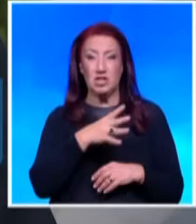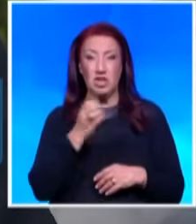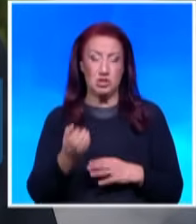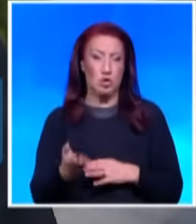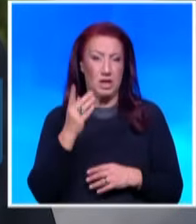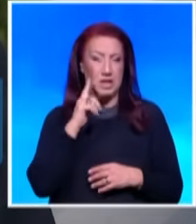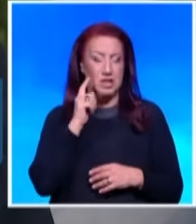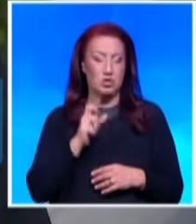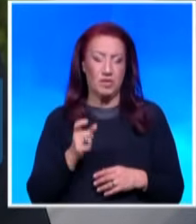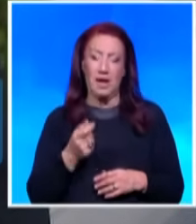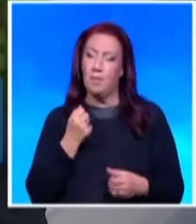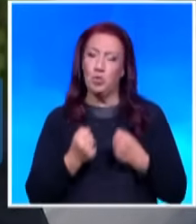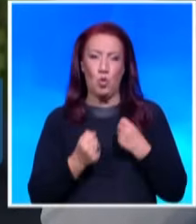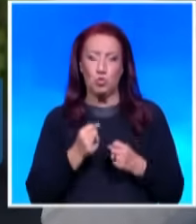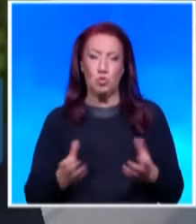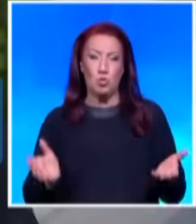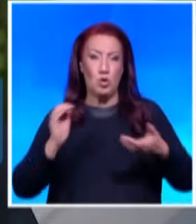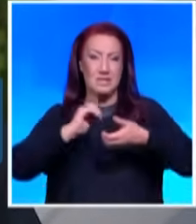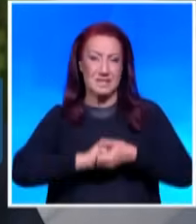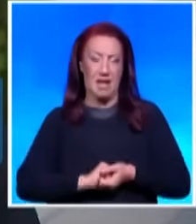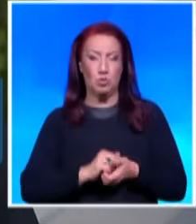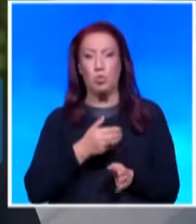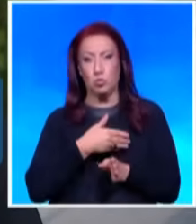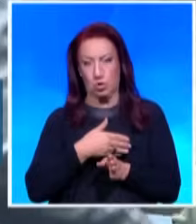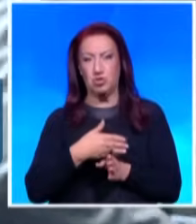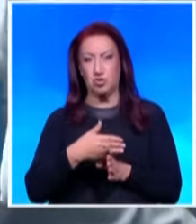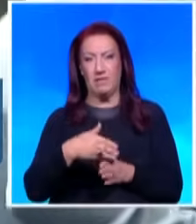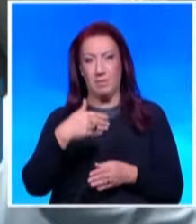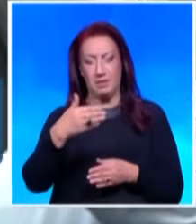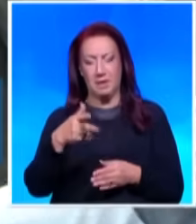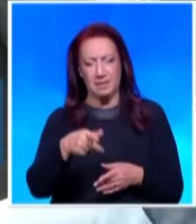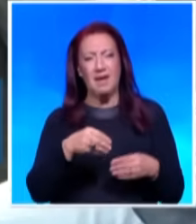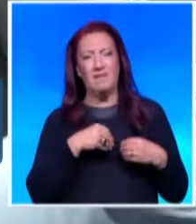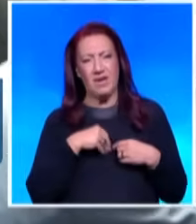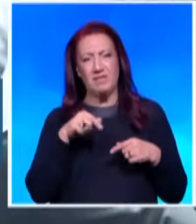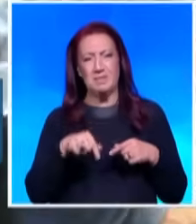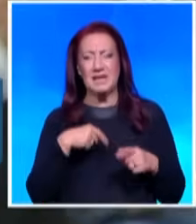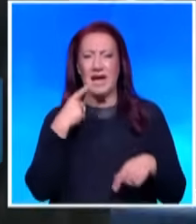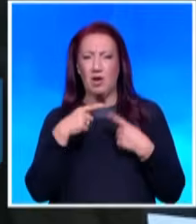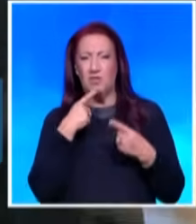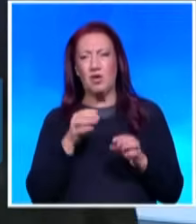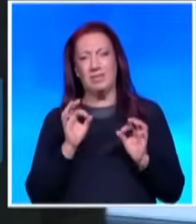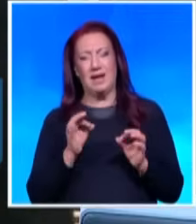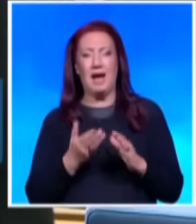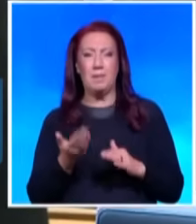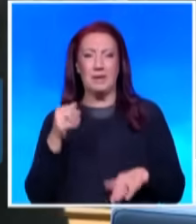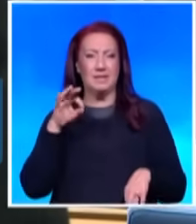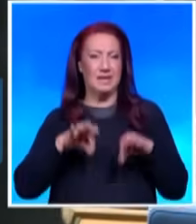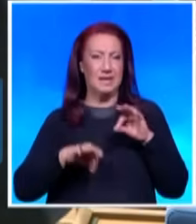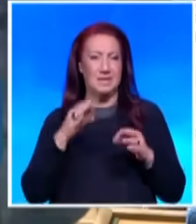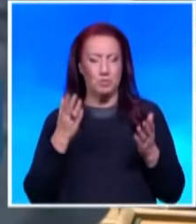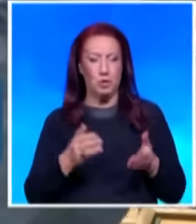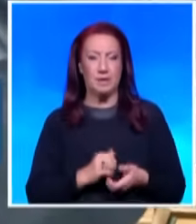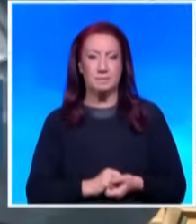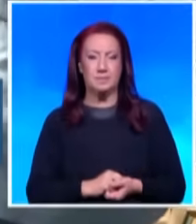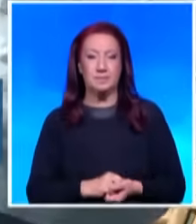ще е трудно да се продължи напред. Вярвам, че това са предизборни страсти. В позиция до медиите са председателят на парламентарната група на ДПС Делян